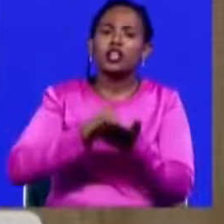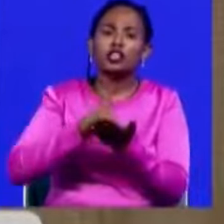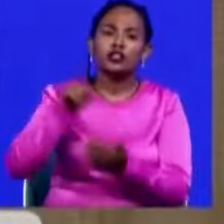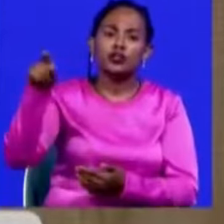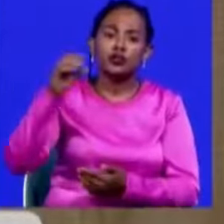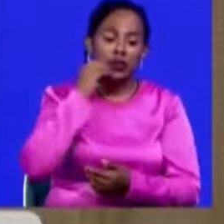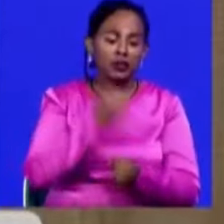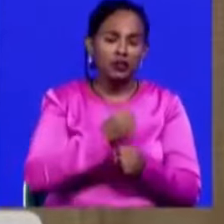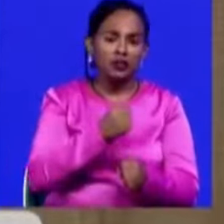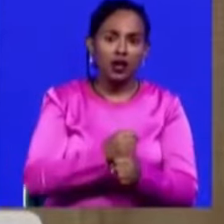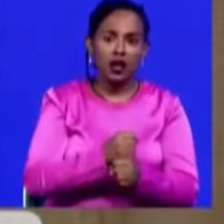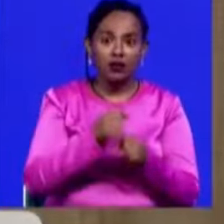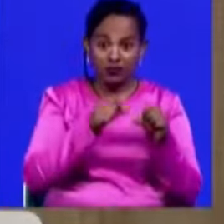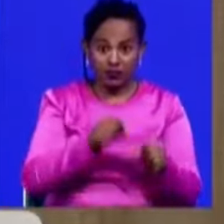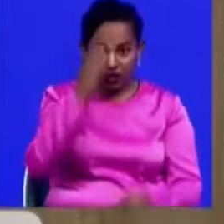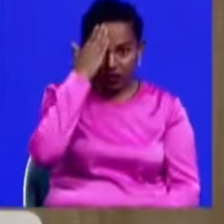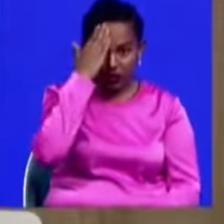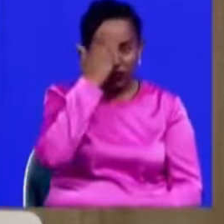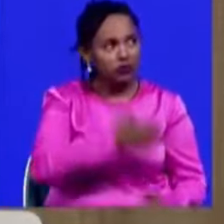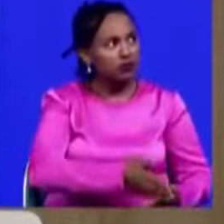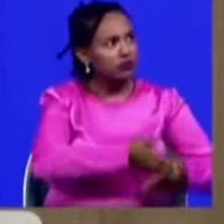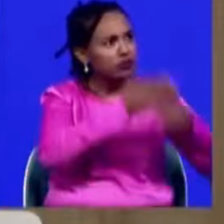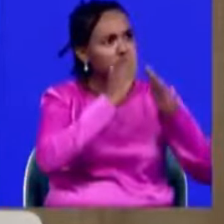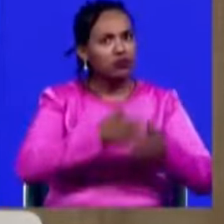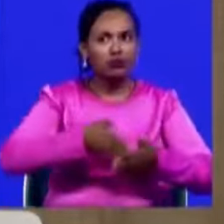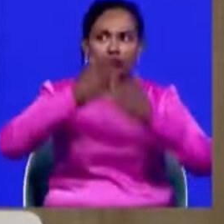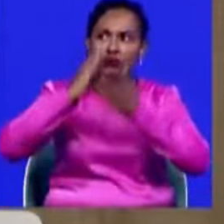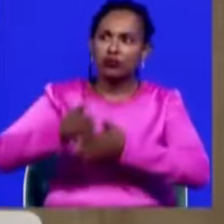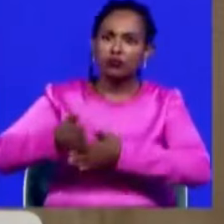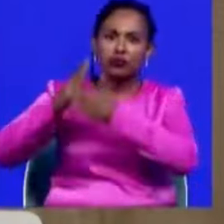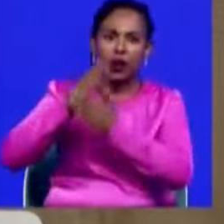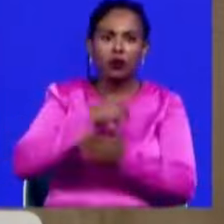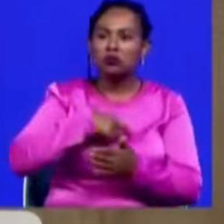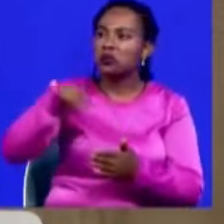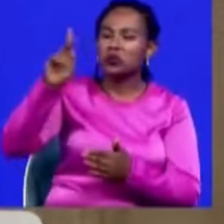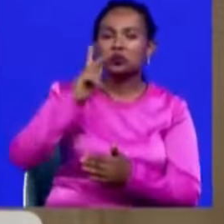ቤት ስንገነባ እንደቆየን ታውቃላችሁ። አሁን ፎቅ በፎቅ ሆነናል። እንደምታዩት